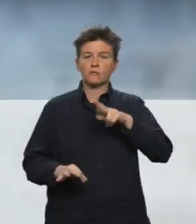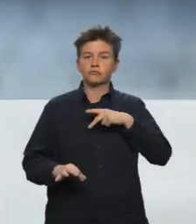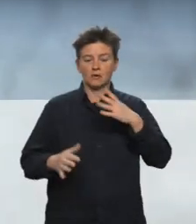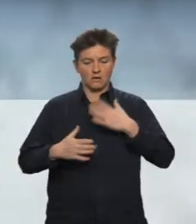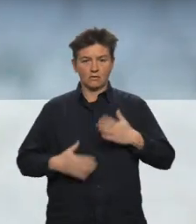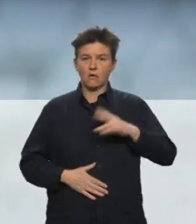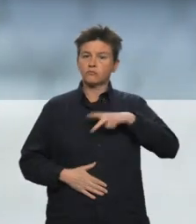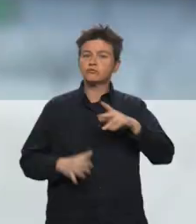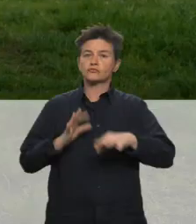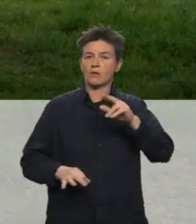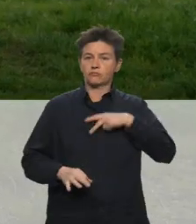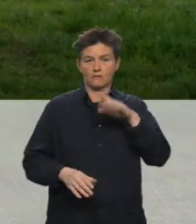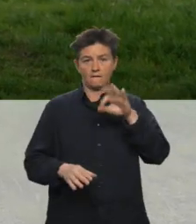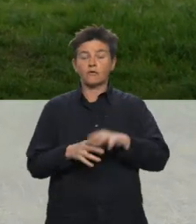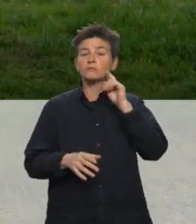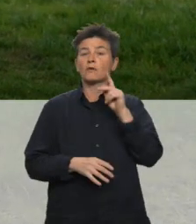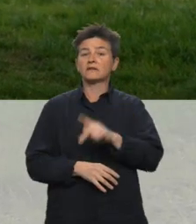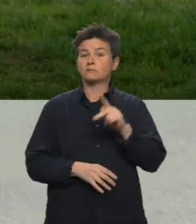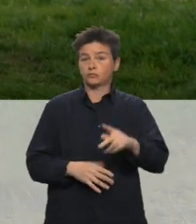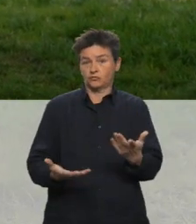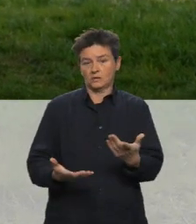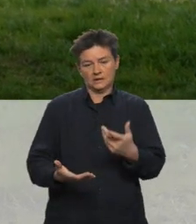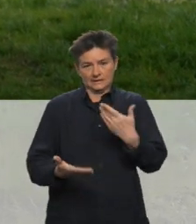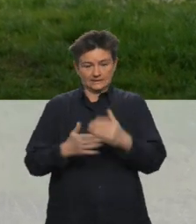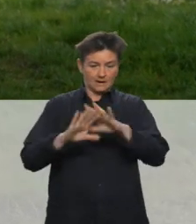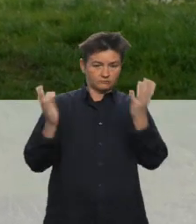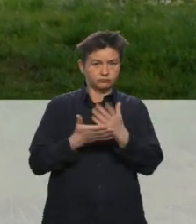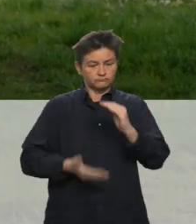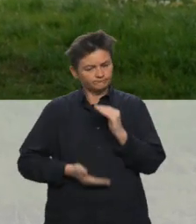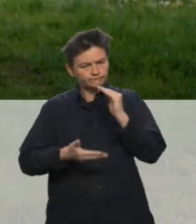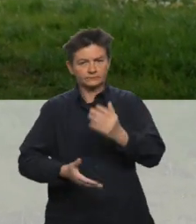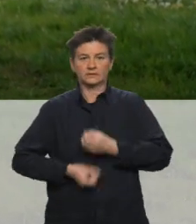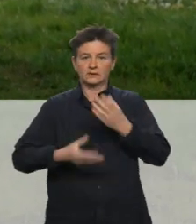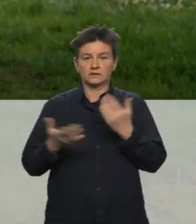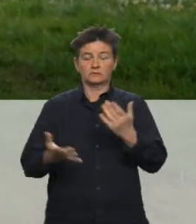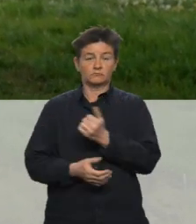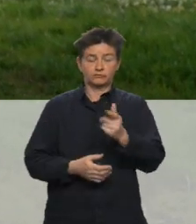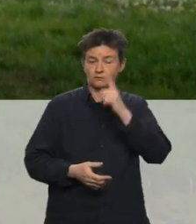choix. Mon corps, c'est mon choix. Voter pour Philippe Poutou, c'est dire tout ça. C'est dire que